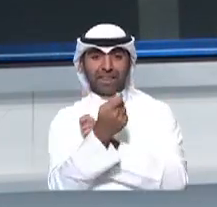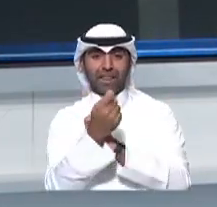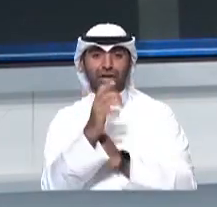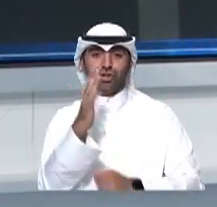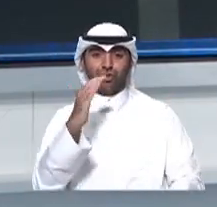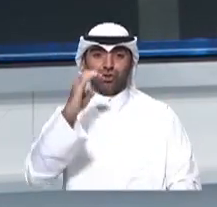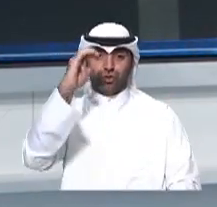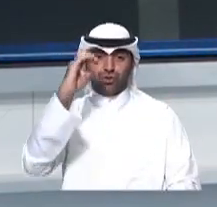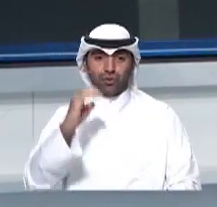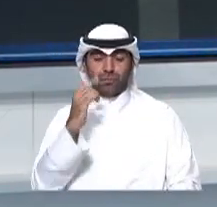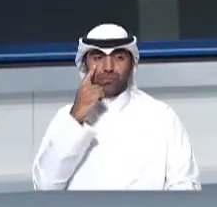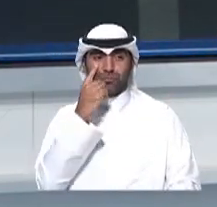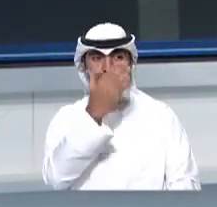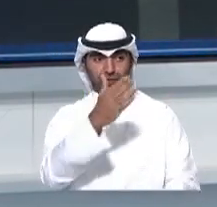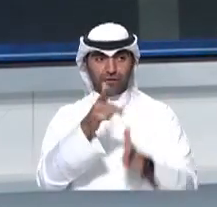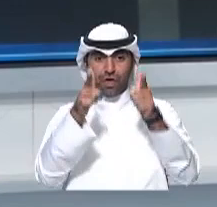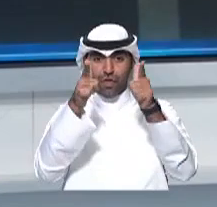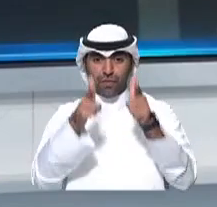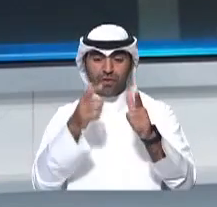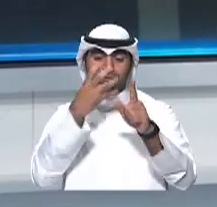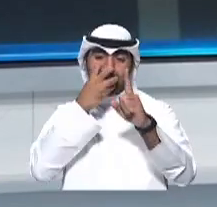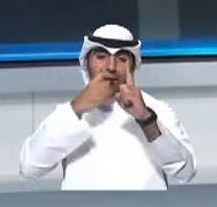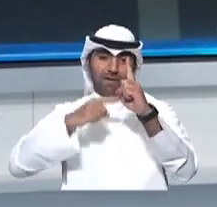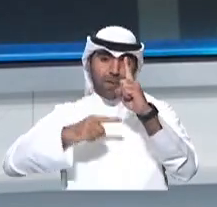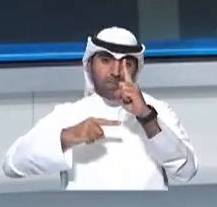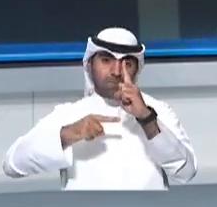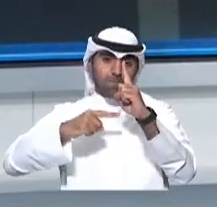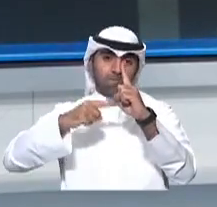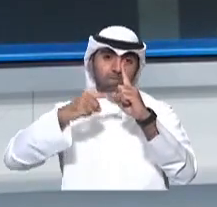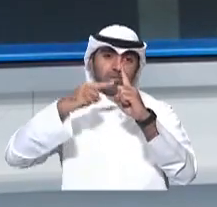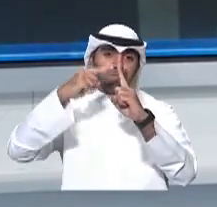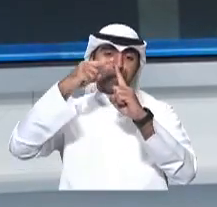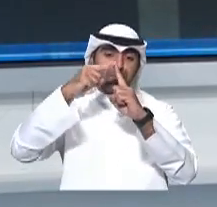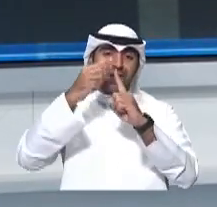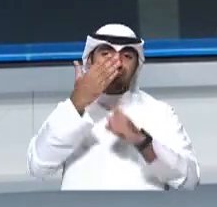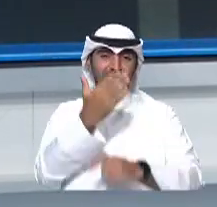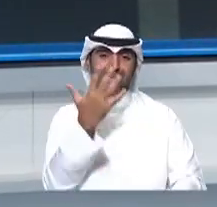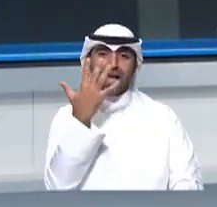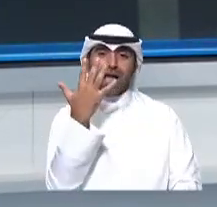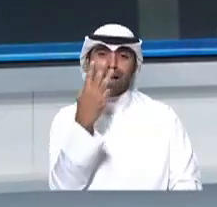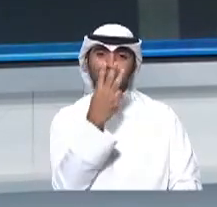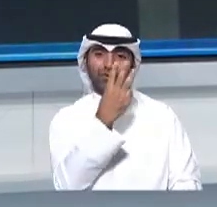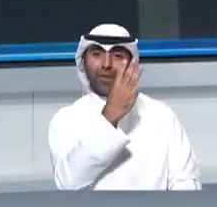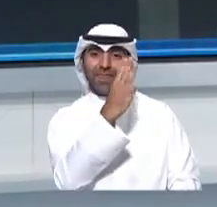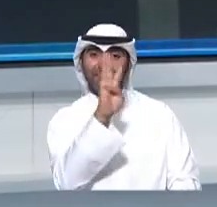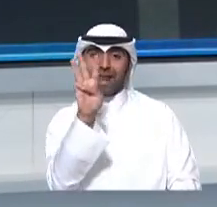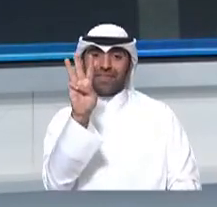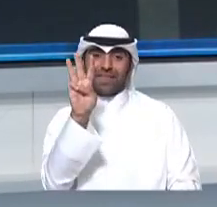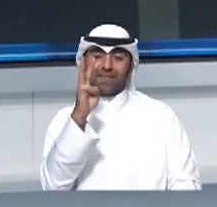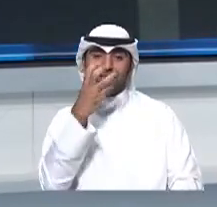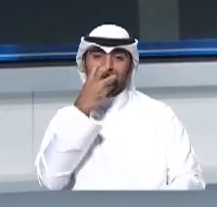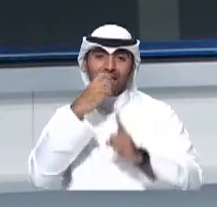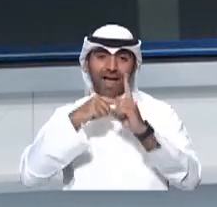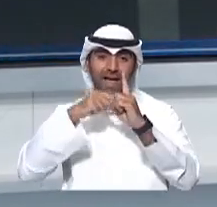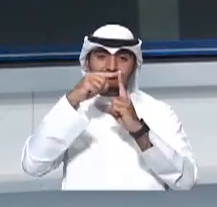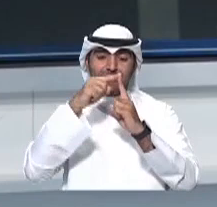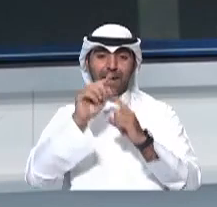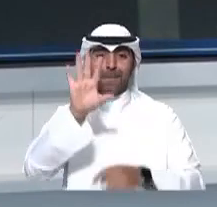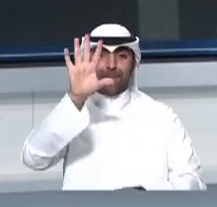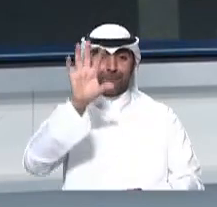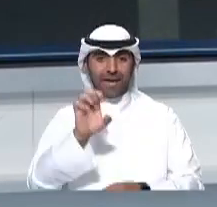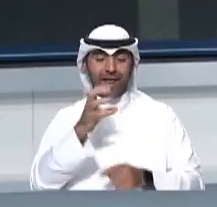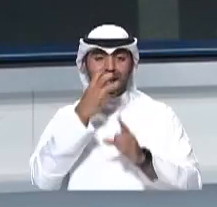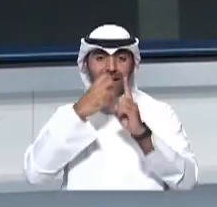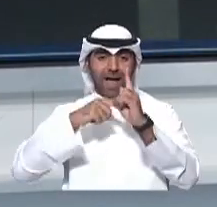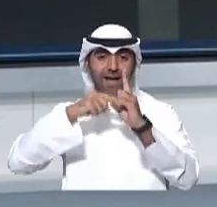نلاحظ ارتفاع في درجات الحرارة تتجاوز 33 و35 درجة مئوية بالنهار، أما بالليل من 18